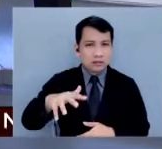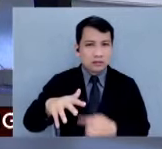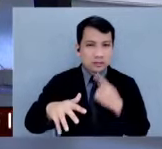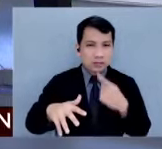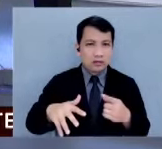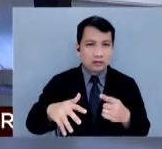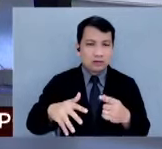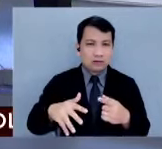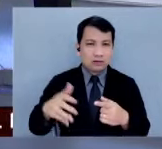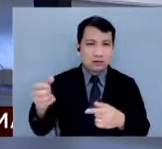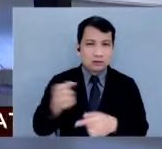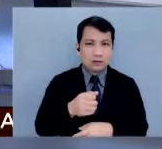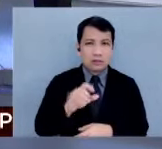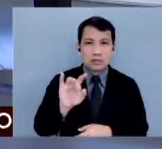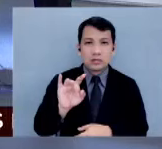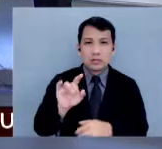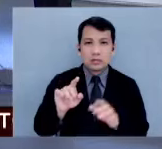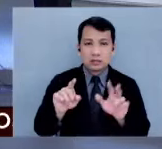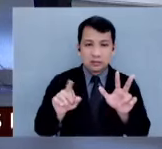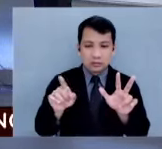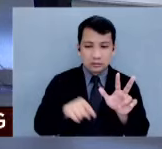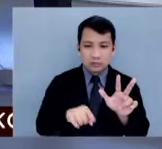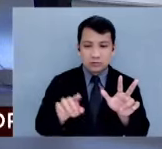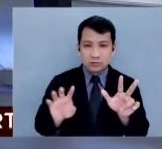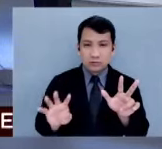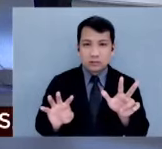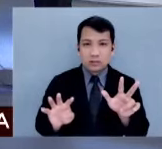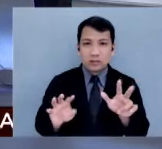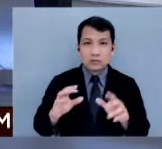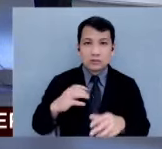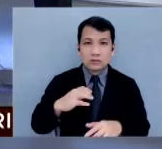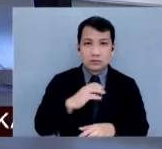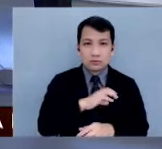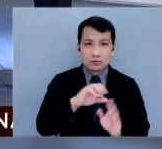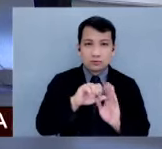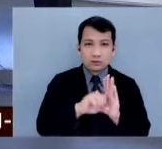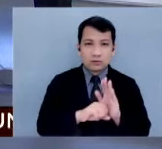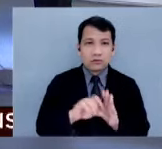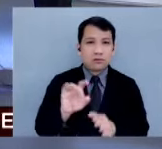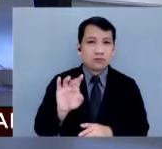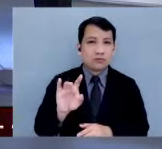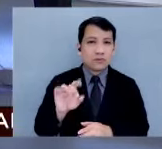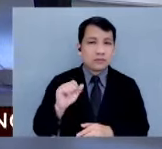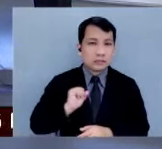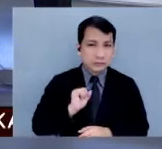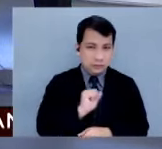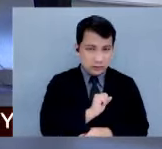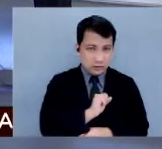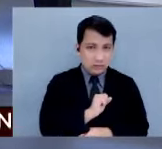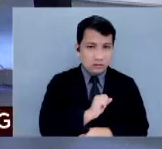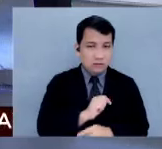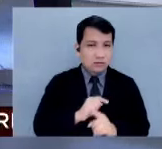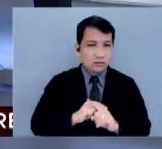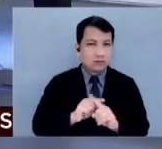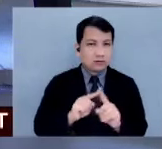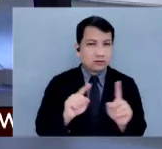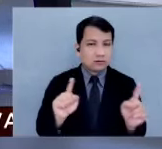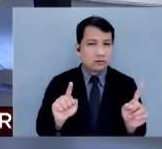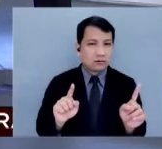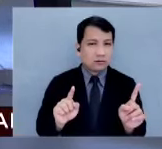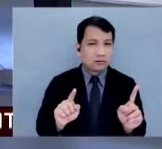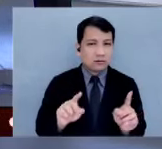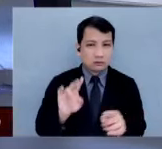niya ang 3/4 vote ng Senado para sa CONAS o 18 senador. Pero kasi kung may 7 senador